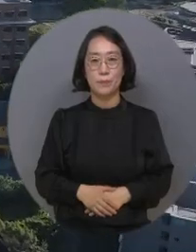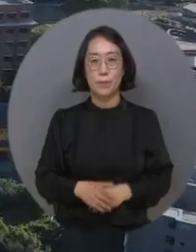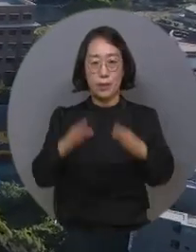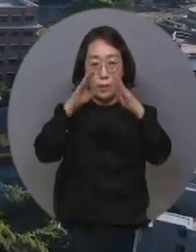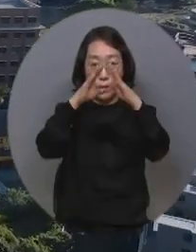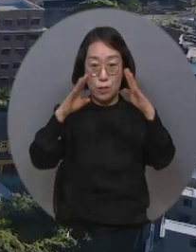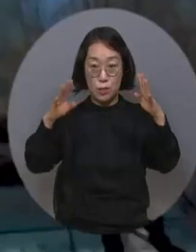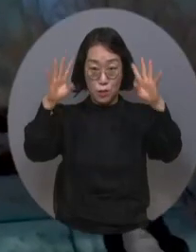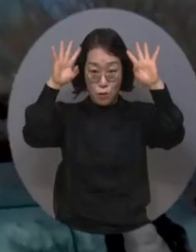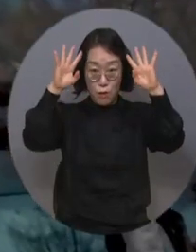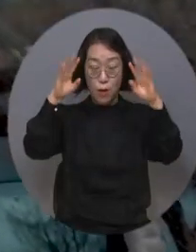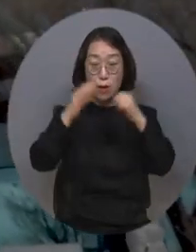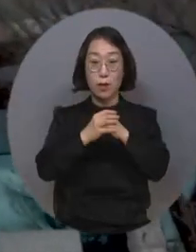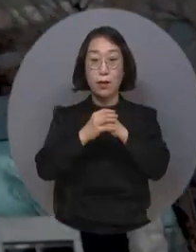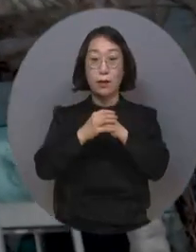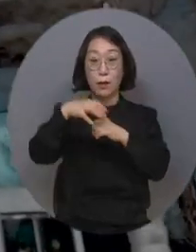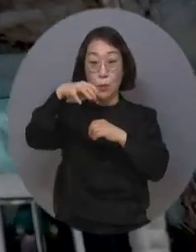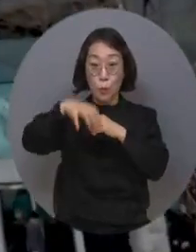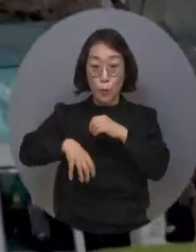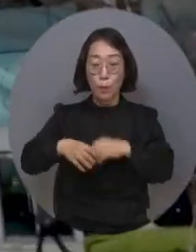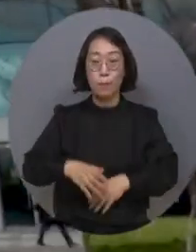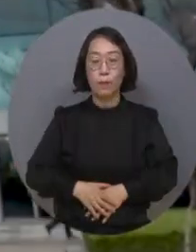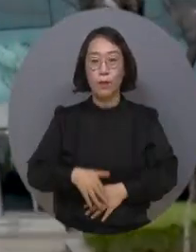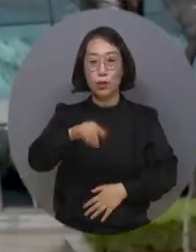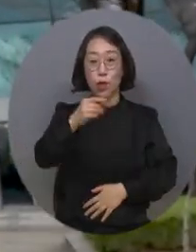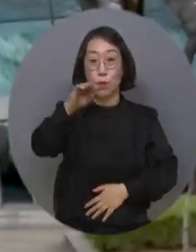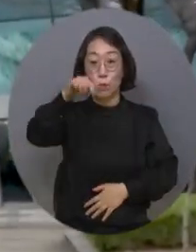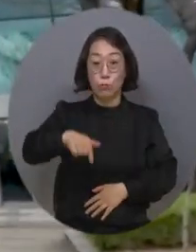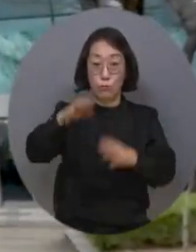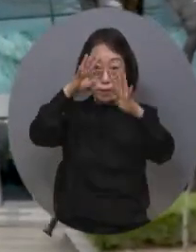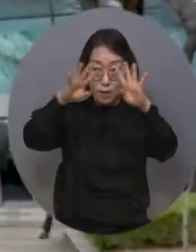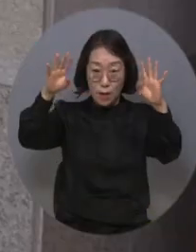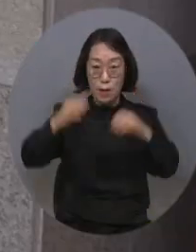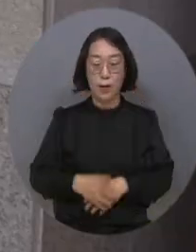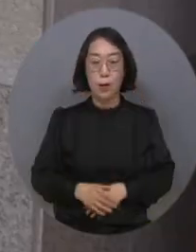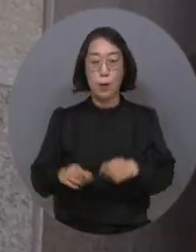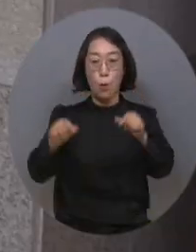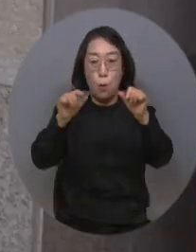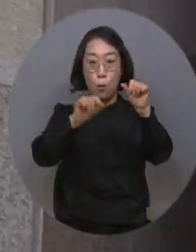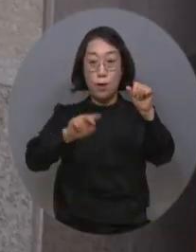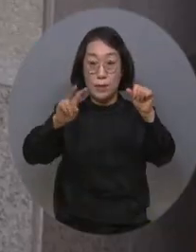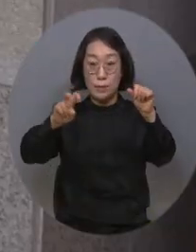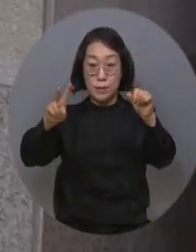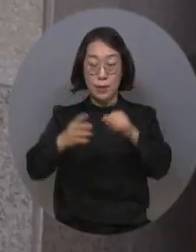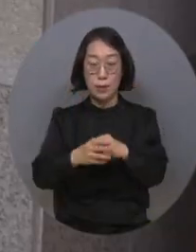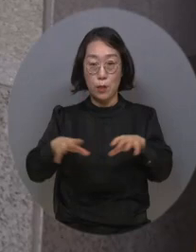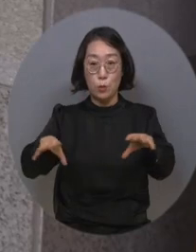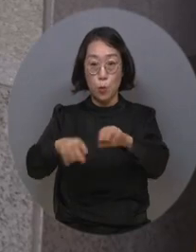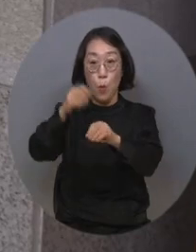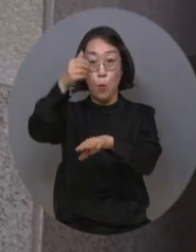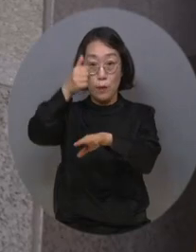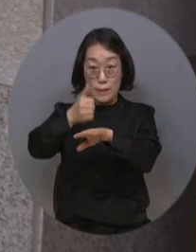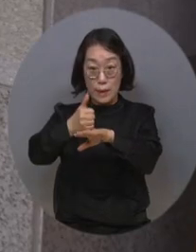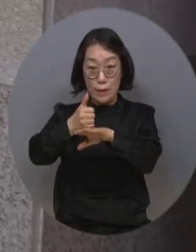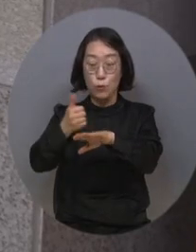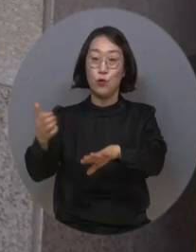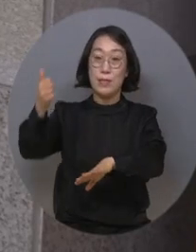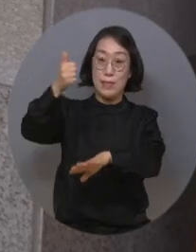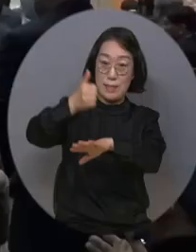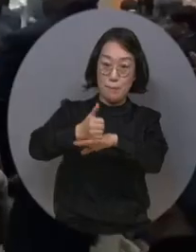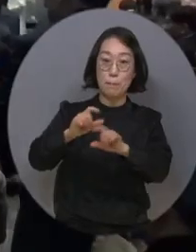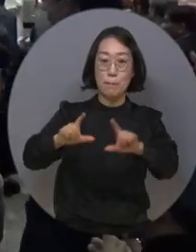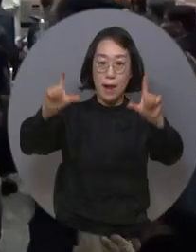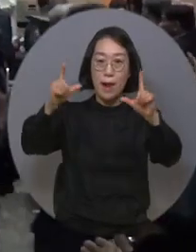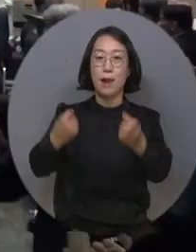전라북도 지방 거점 국립대학인 전북대학교에서 지난 22일 제19대 양호봉 총장 취임식이 열렸습니다.